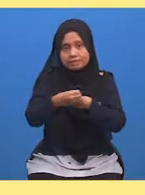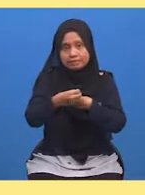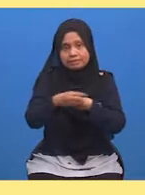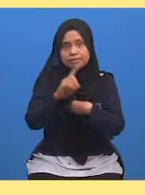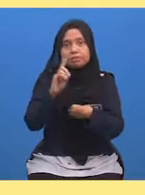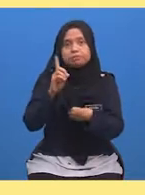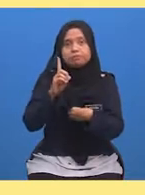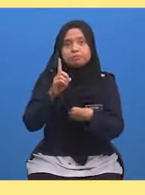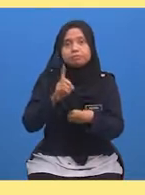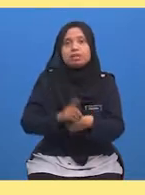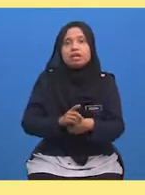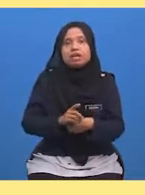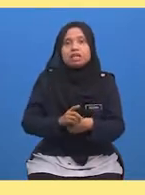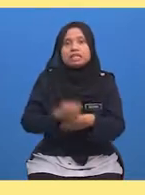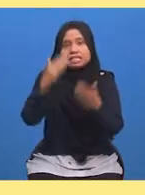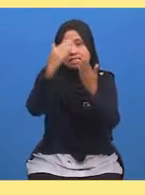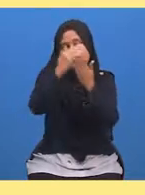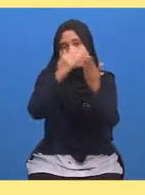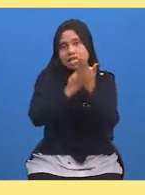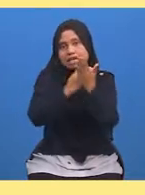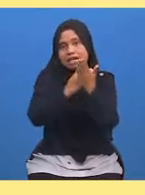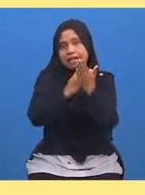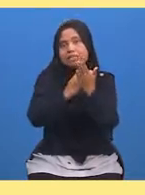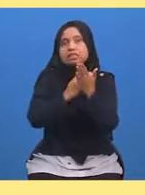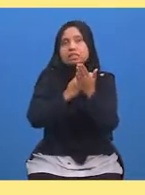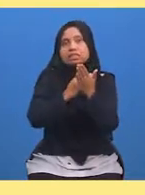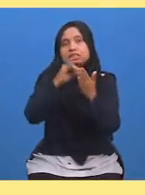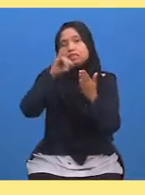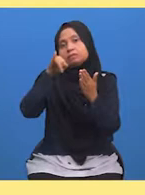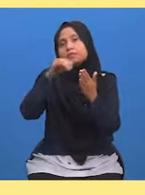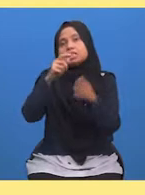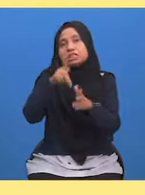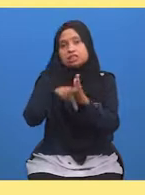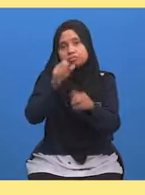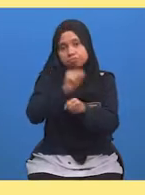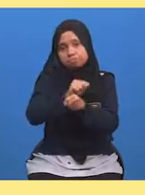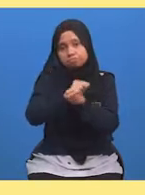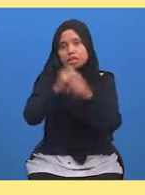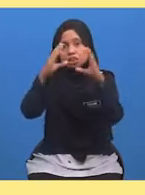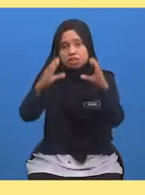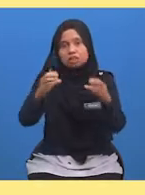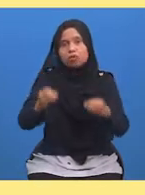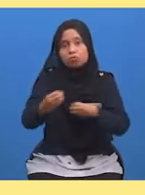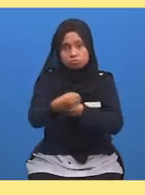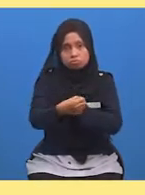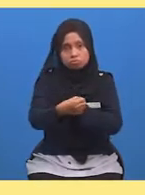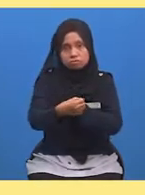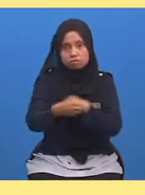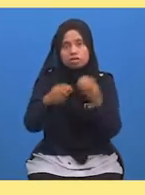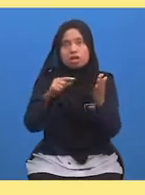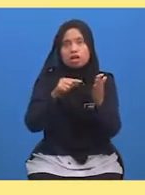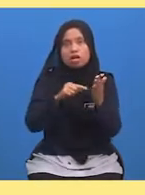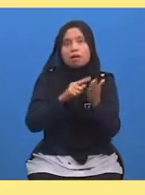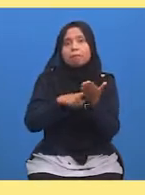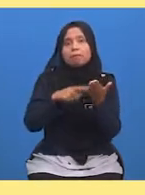mana senarai jawatan dan bilangan pekerja, carta organisasi, butiran